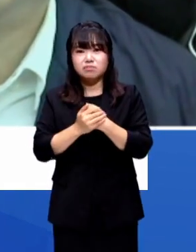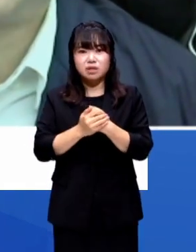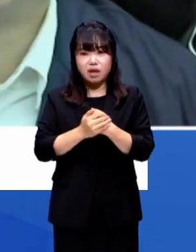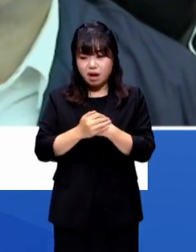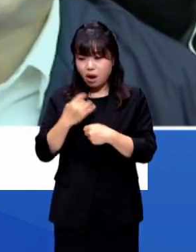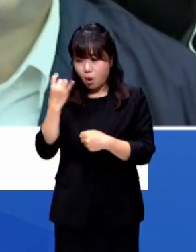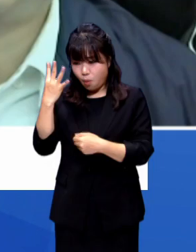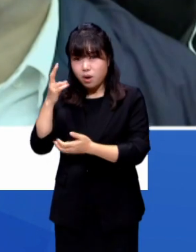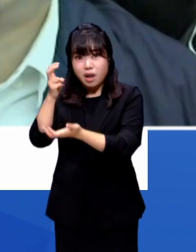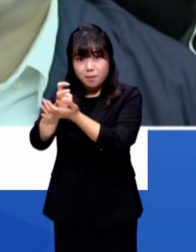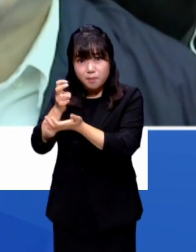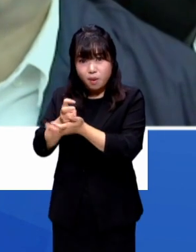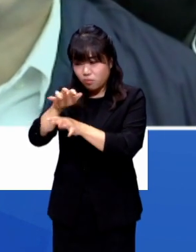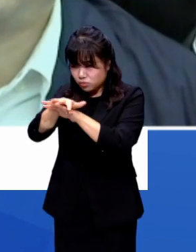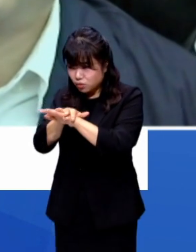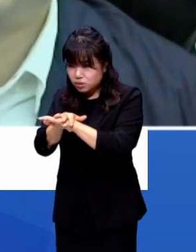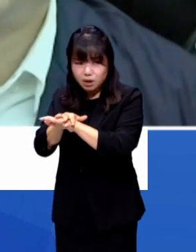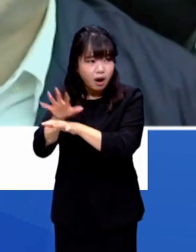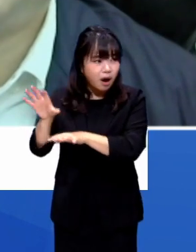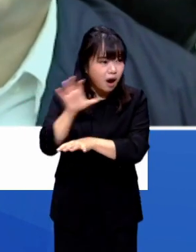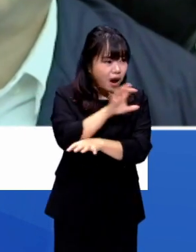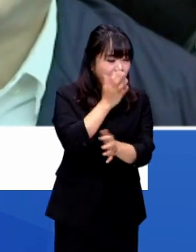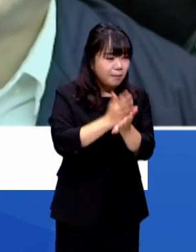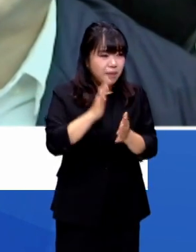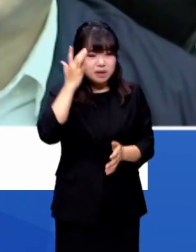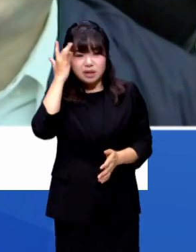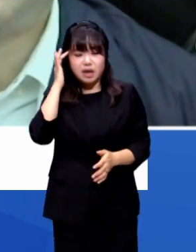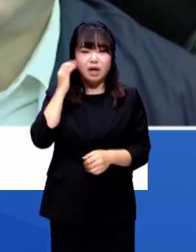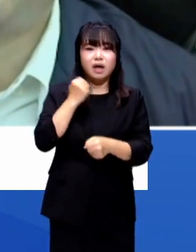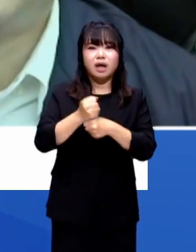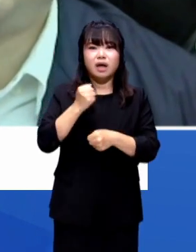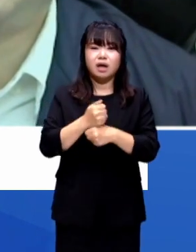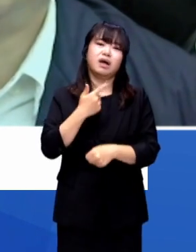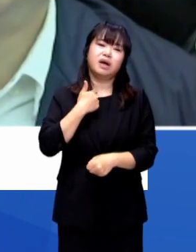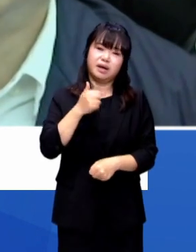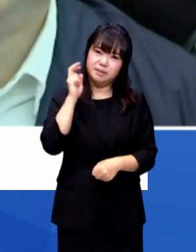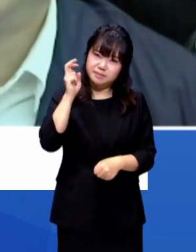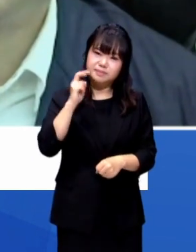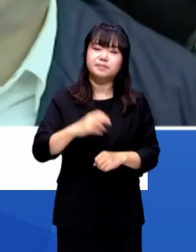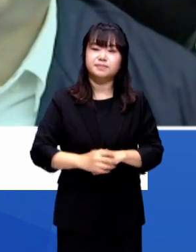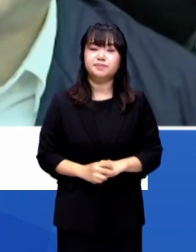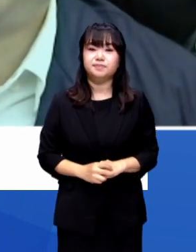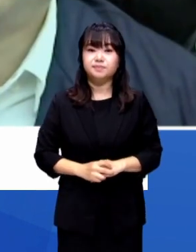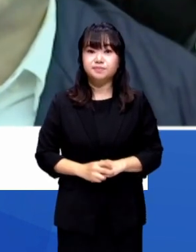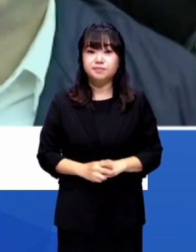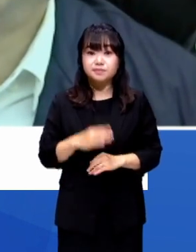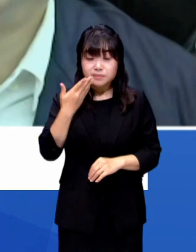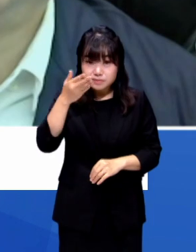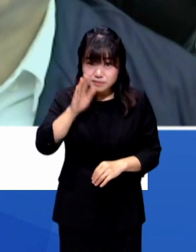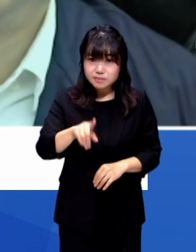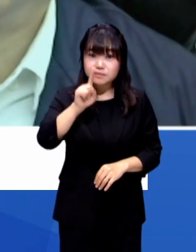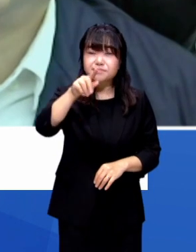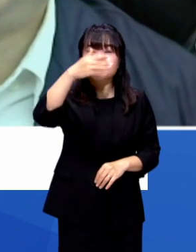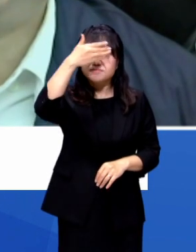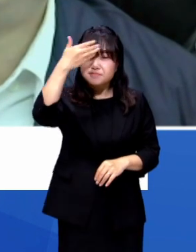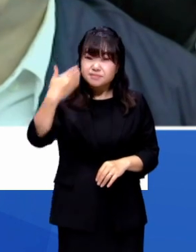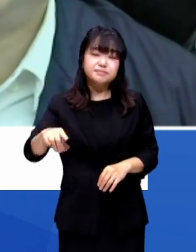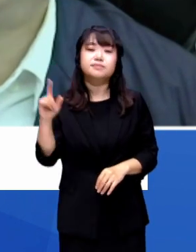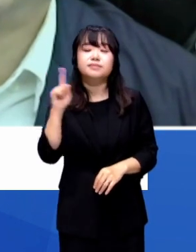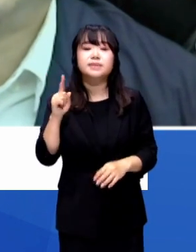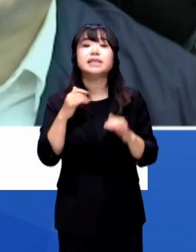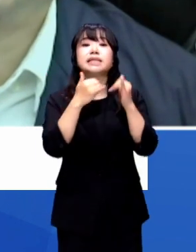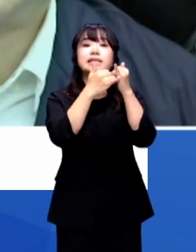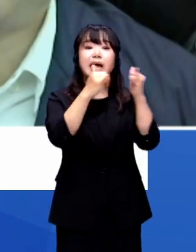시스템에서 가졌던 한계들이 이번에 좀 여실히 드러나지 않았나 생각을 하고 있습니다. 그래도 되게 좋았던 거는 시민